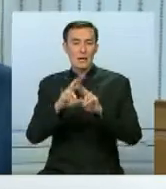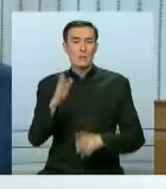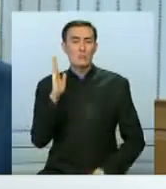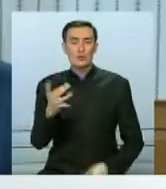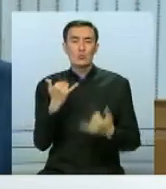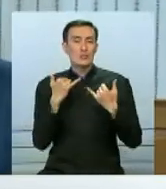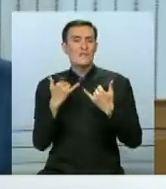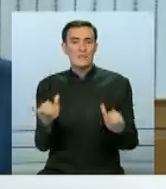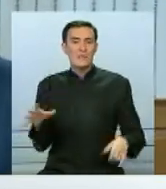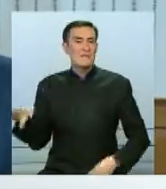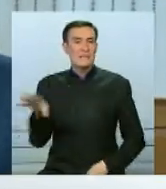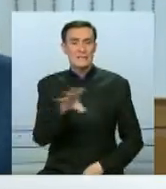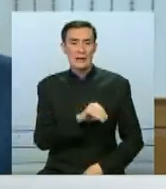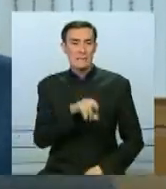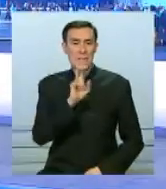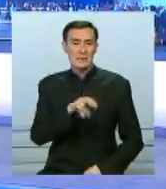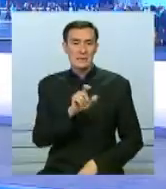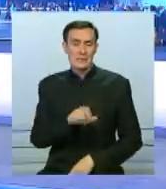всех посетителей.